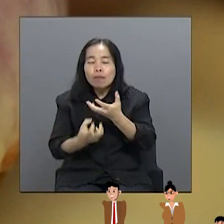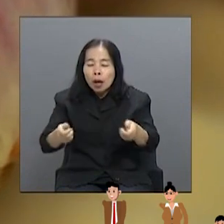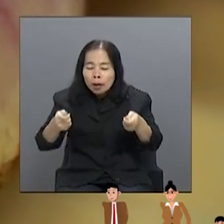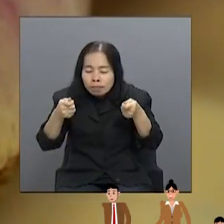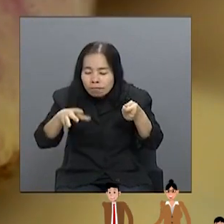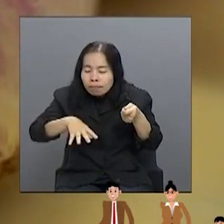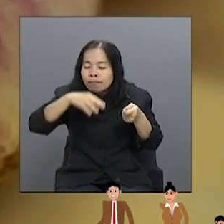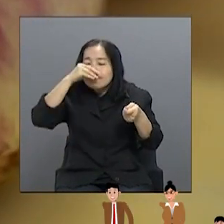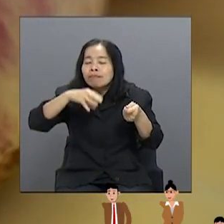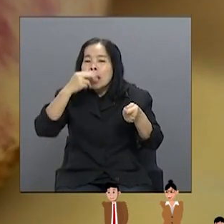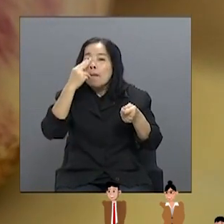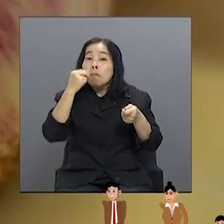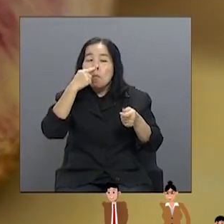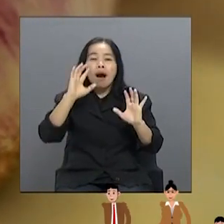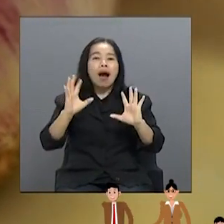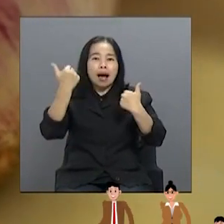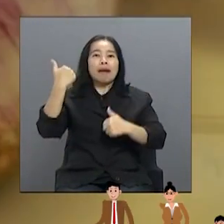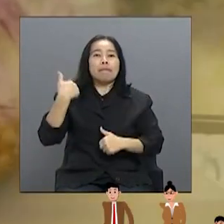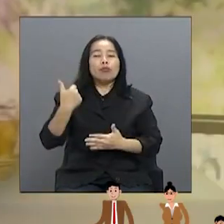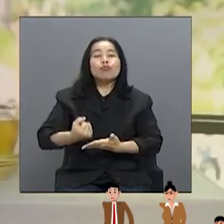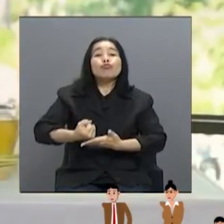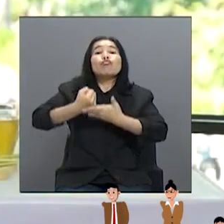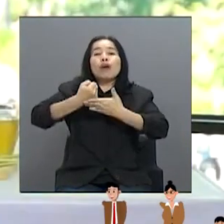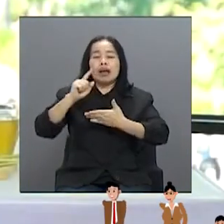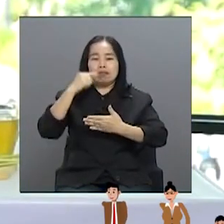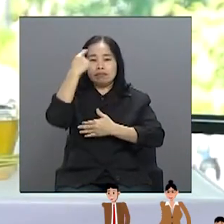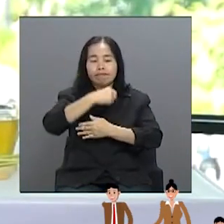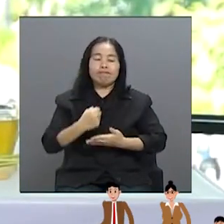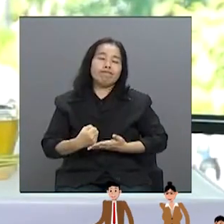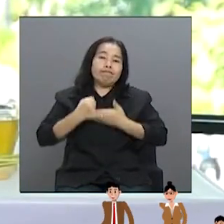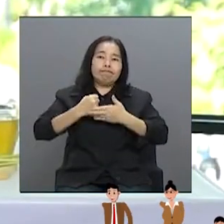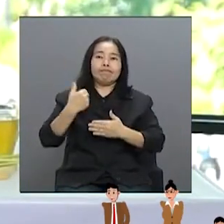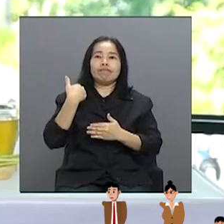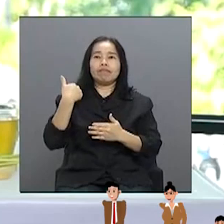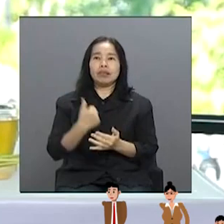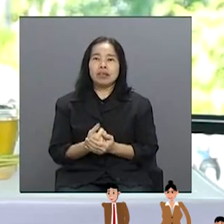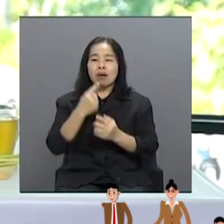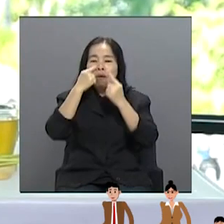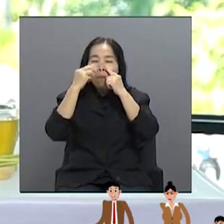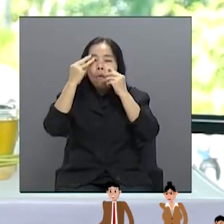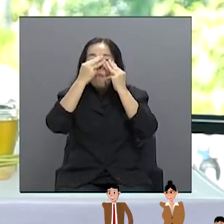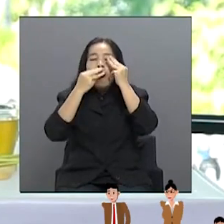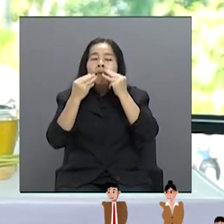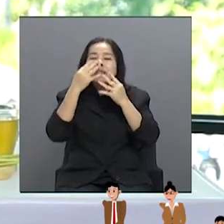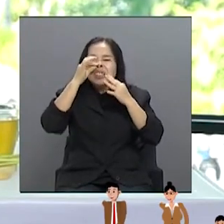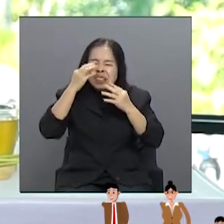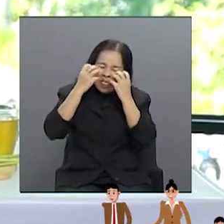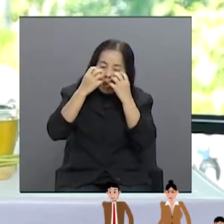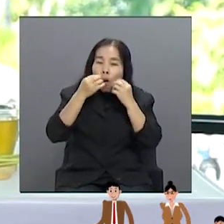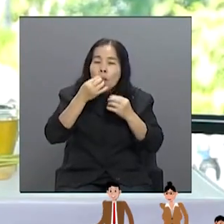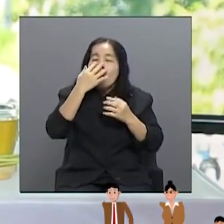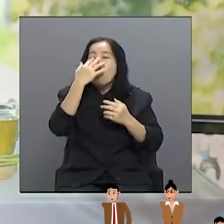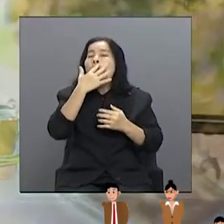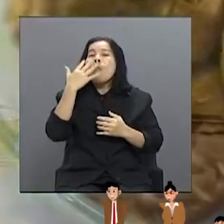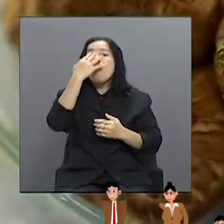มเราใส่ลงไปนะครับอันนี้ก็จะช่วยในการเสริมภูมิคุ้มกันได้ง่ายๆเลยครับผม ทำให้จมูกโล่งนะคะ ถูกต้องครับจมูกโล่งและที่เป็นทีเด็ดเล